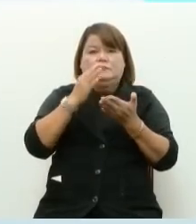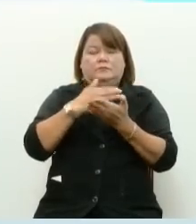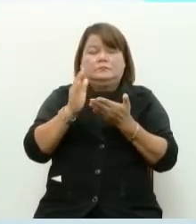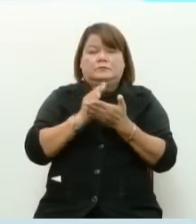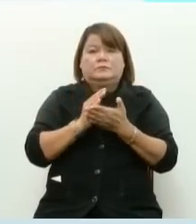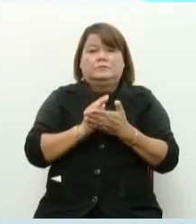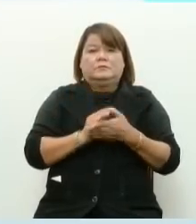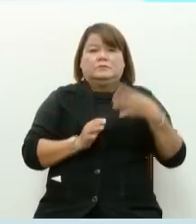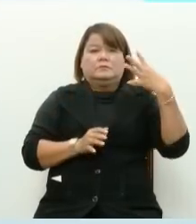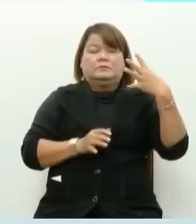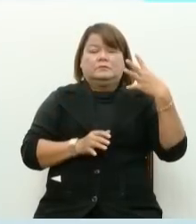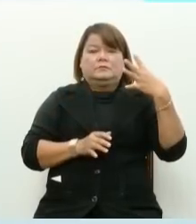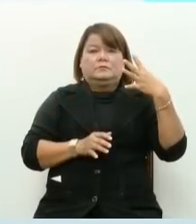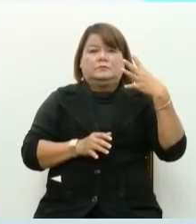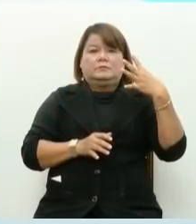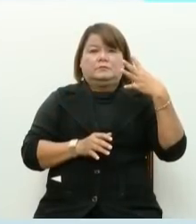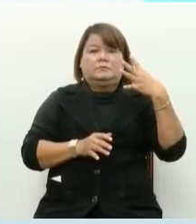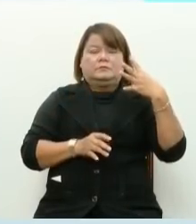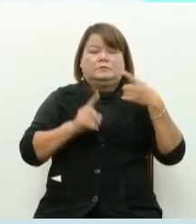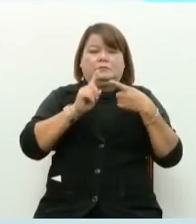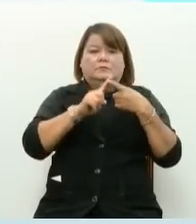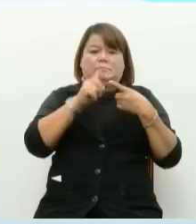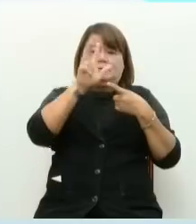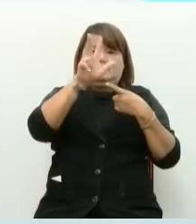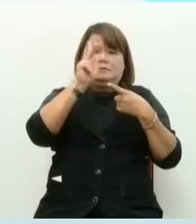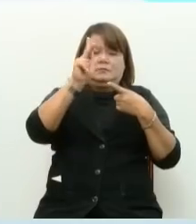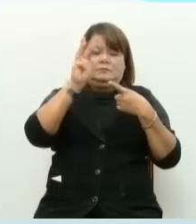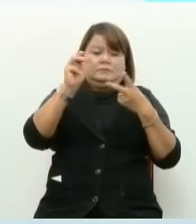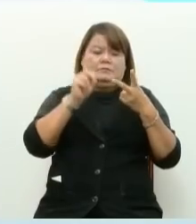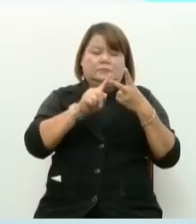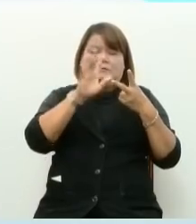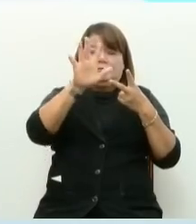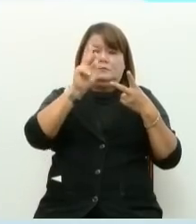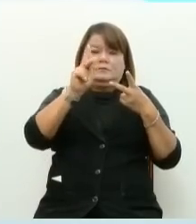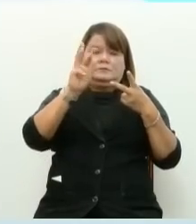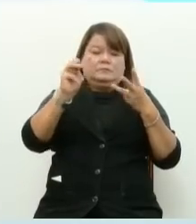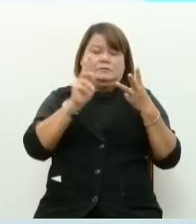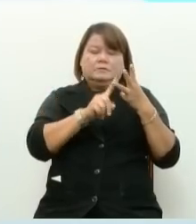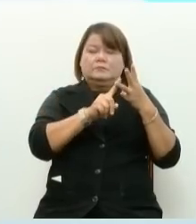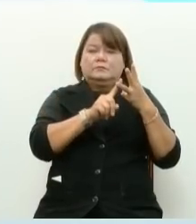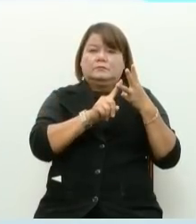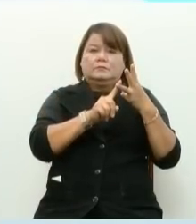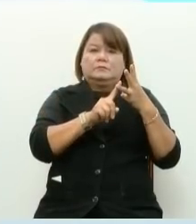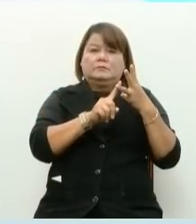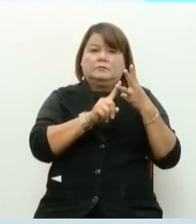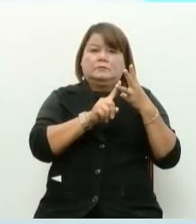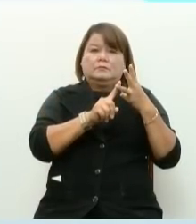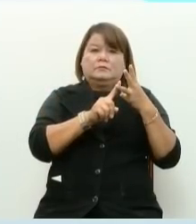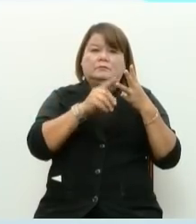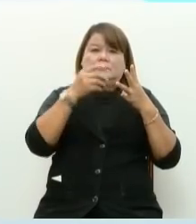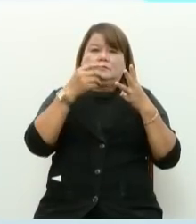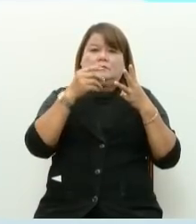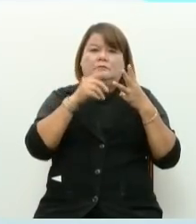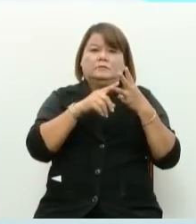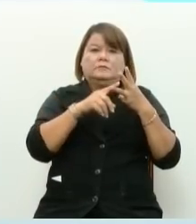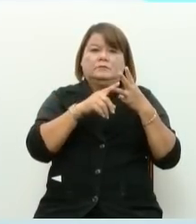เนี่ยนะคะ4ระยะด้วยกันจะเป็น3กิโลเมตร5กิโลเมตรนะคะหรือว่าจะเป็นในระดับที่เขาเรียกว่าสูงๆขึ้นไปเพราะฉะนั้นใ